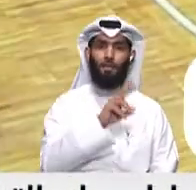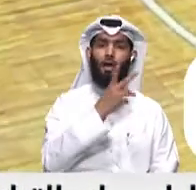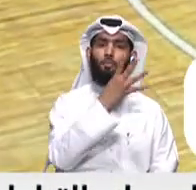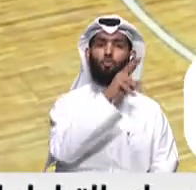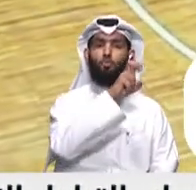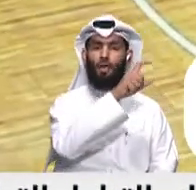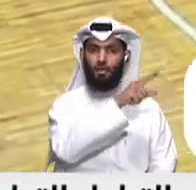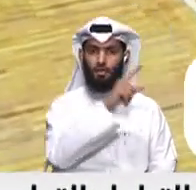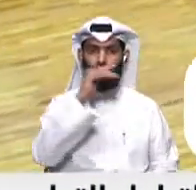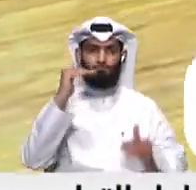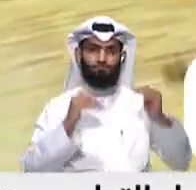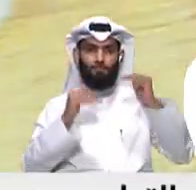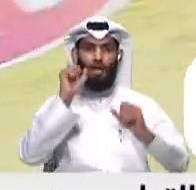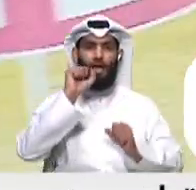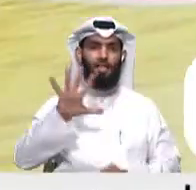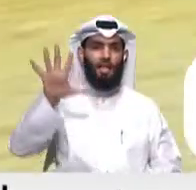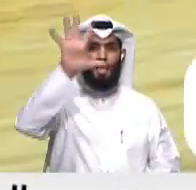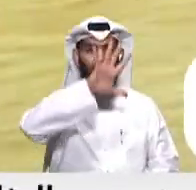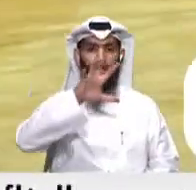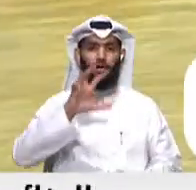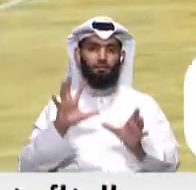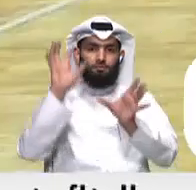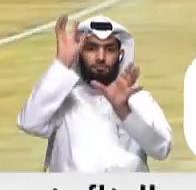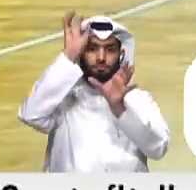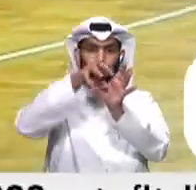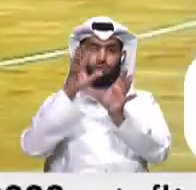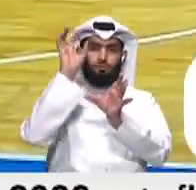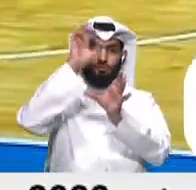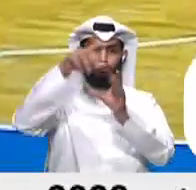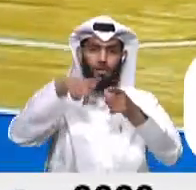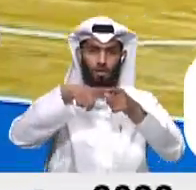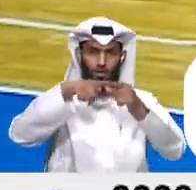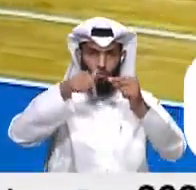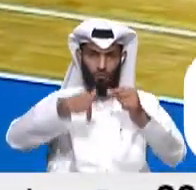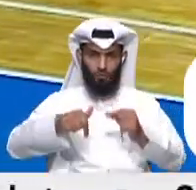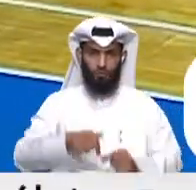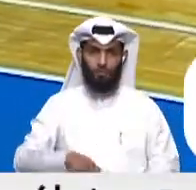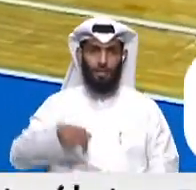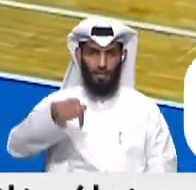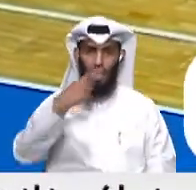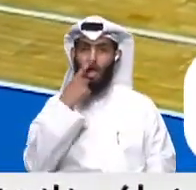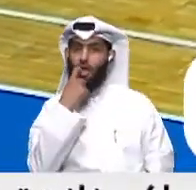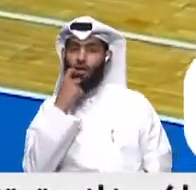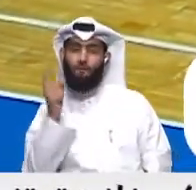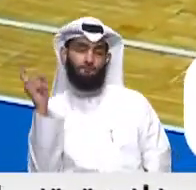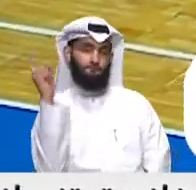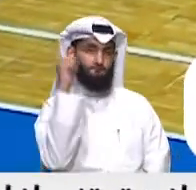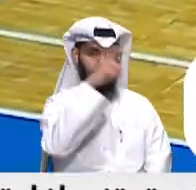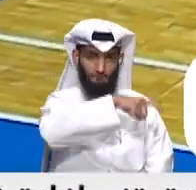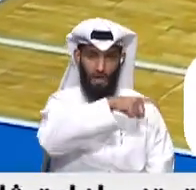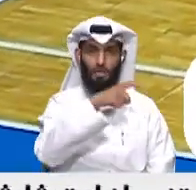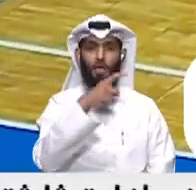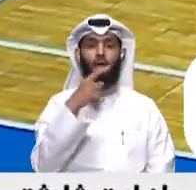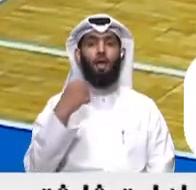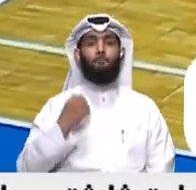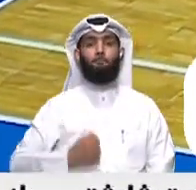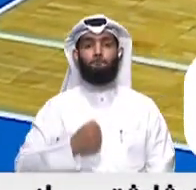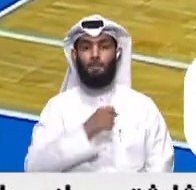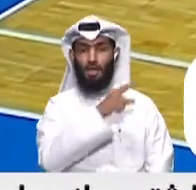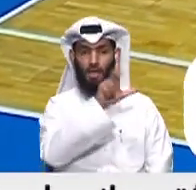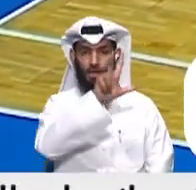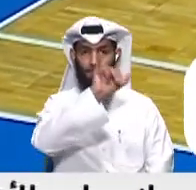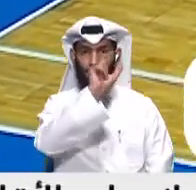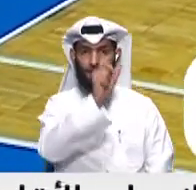لبطوله دوري السوبر الاسيوي لكره السله عن منطقه الخليج وبفوز الاصفر على وصيف بطل النسخه السابقه يعتبر